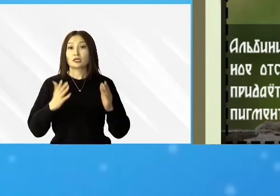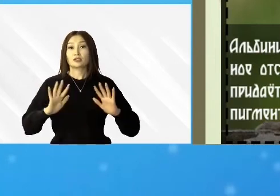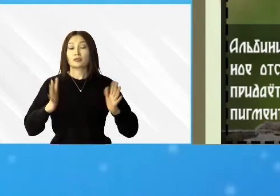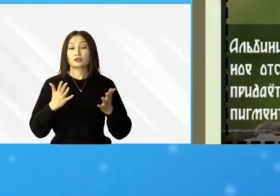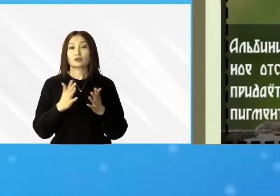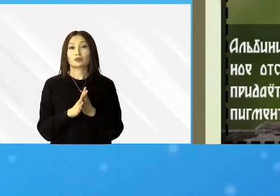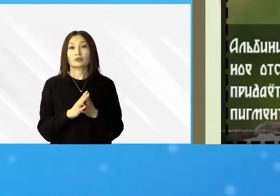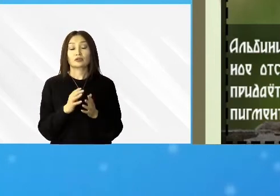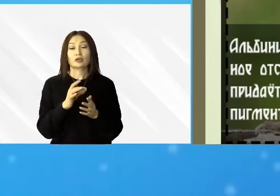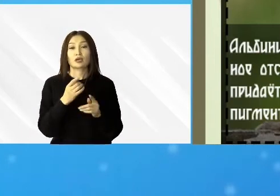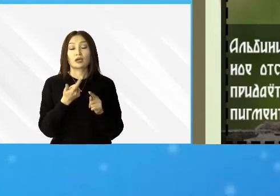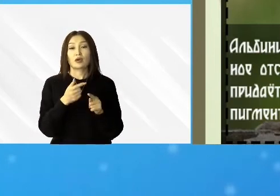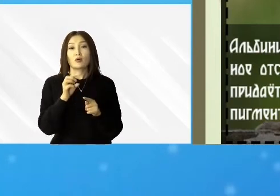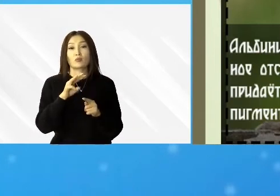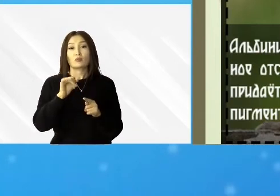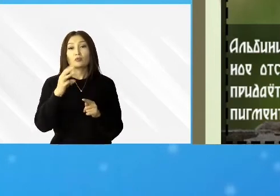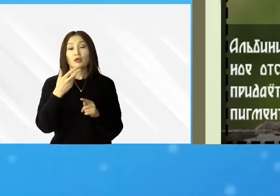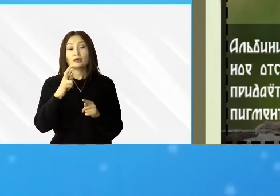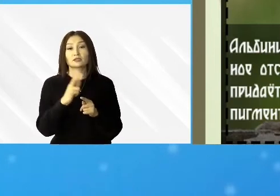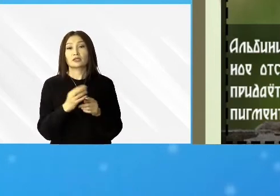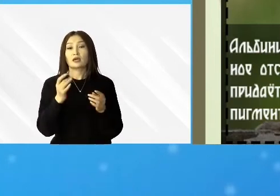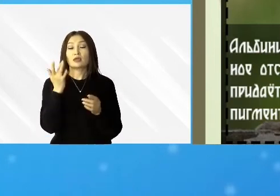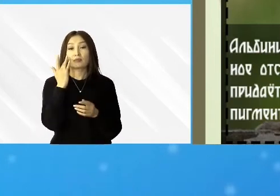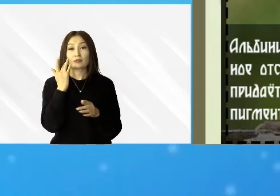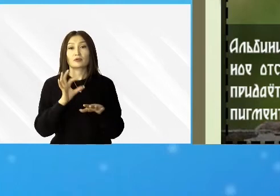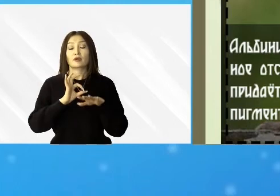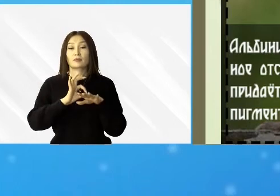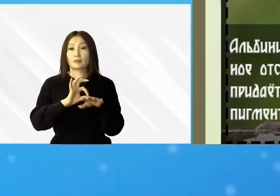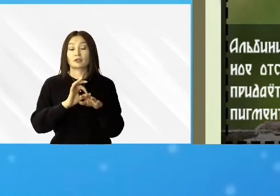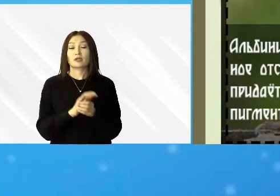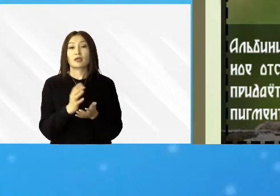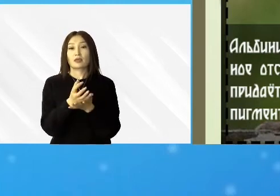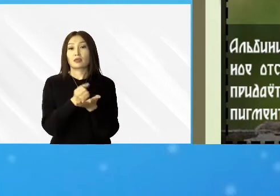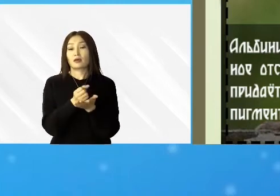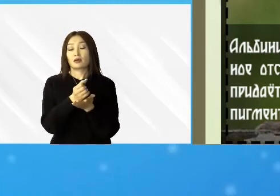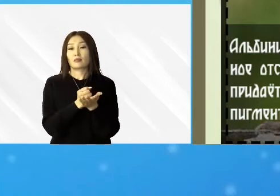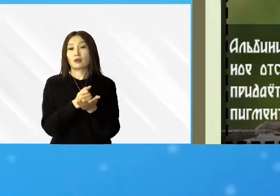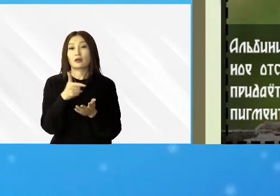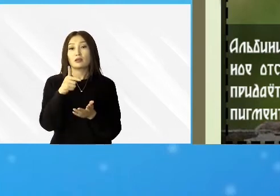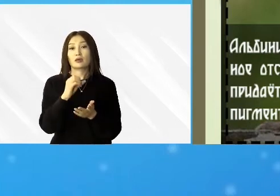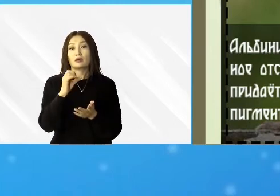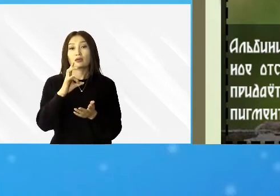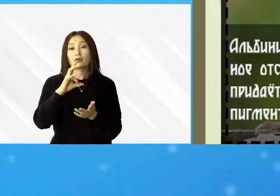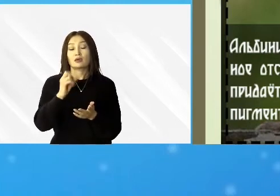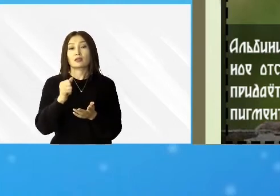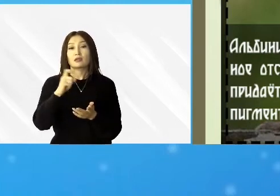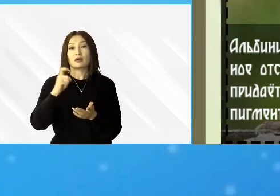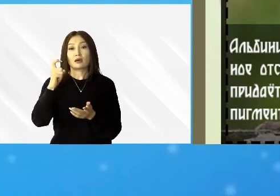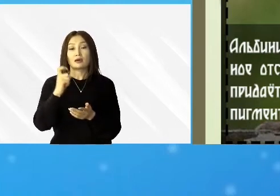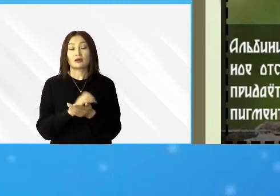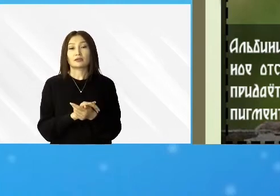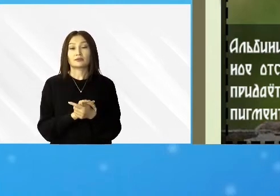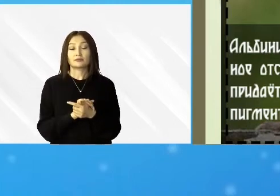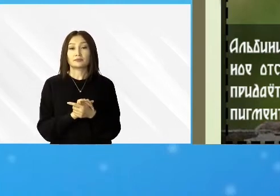происходят рецессивные мутации, они возникают непрерывно и накапливаются в генофонде популяции в